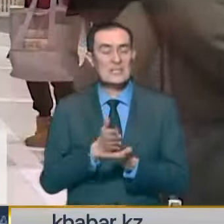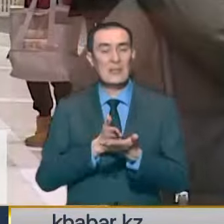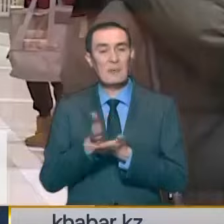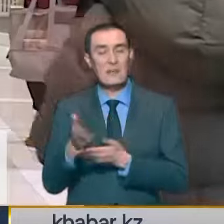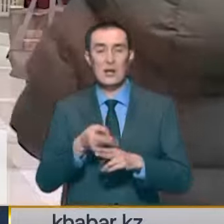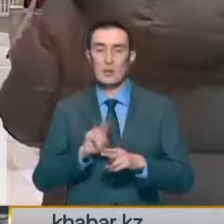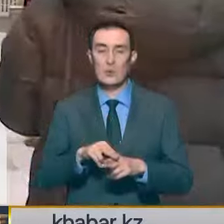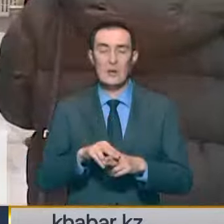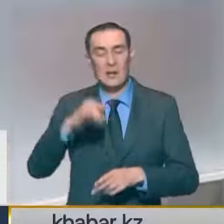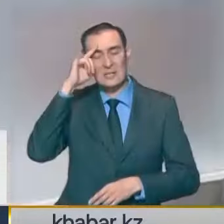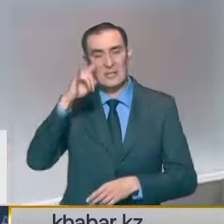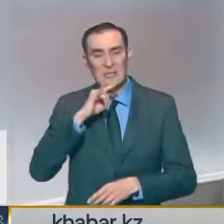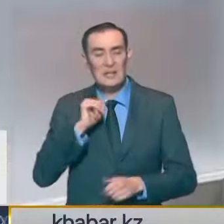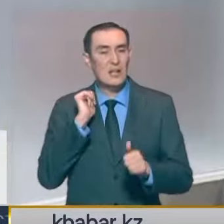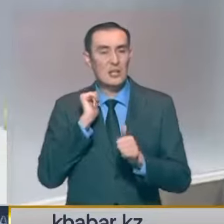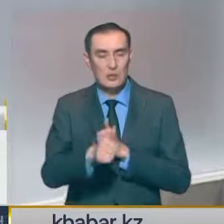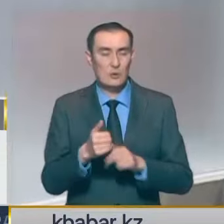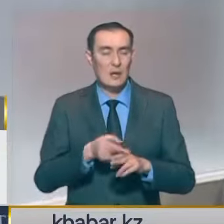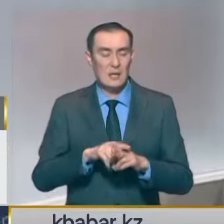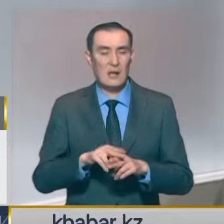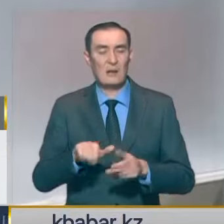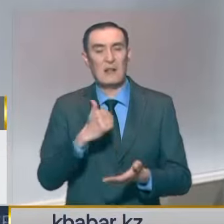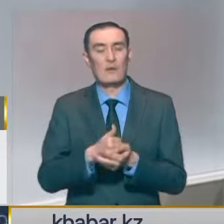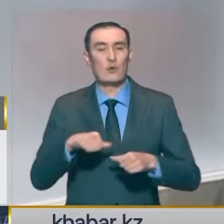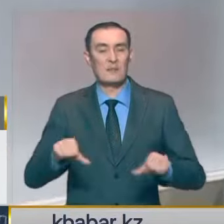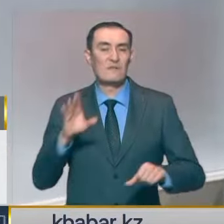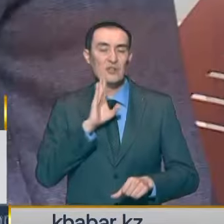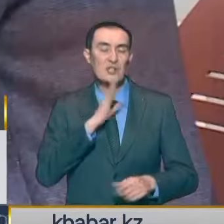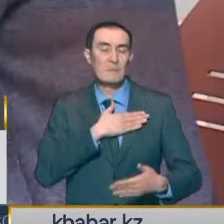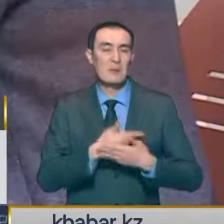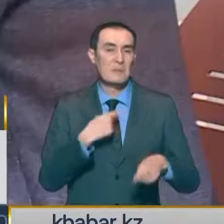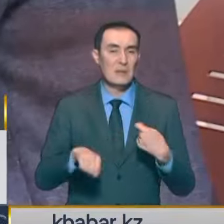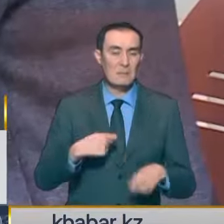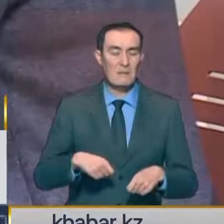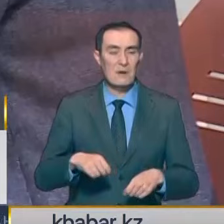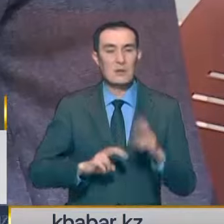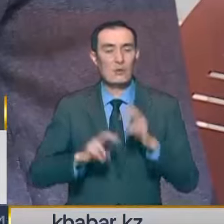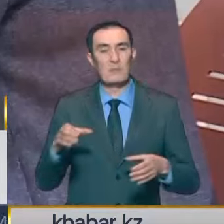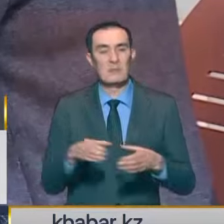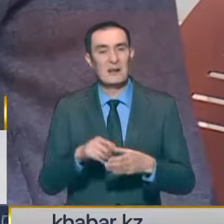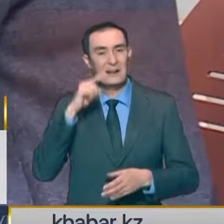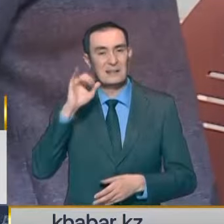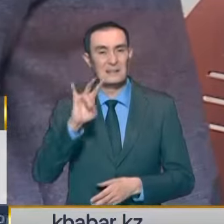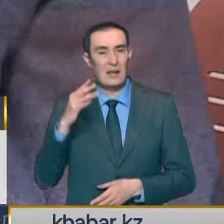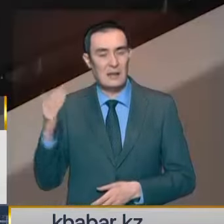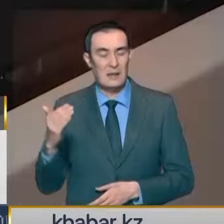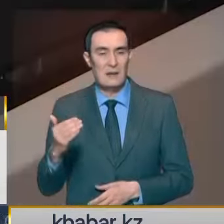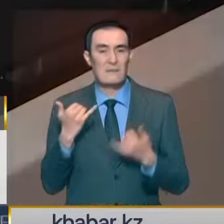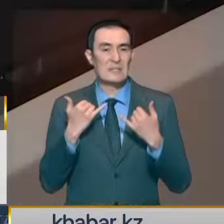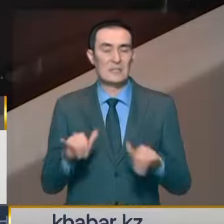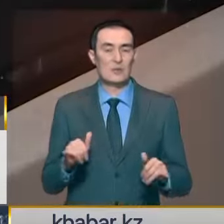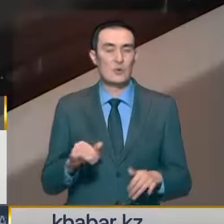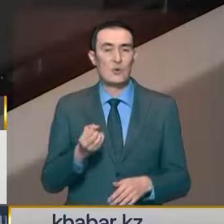которых Казахстан безоговорочно лидирует. Глава комитета женщин-предпринимателей торгово-промышленной палаты Кыргызстана